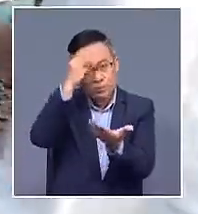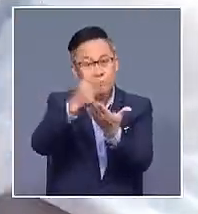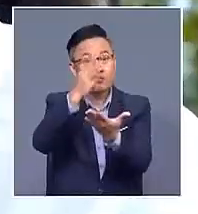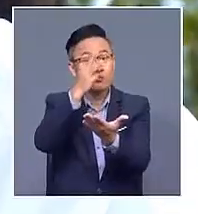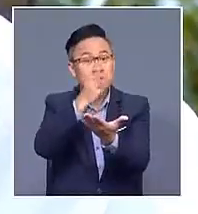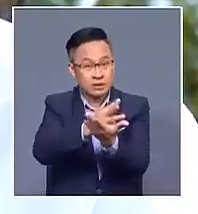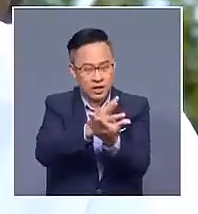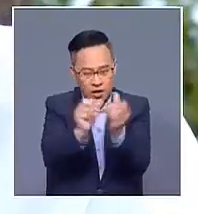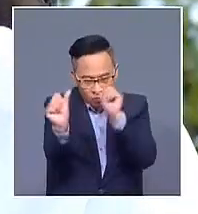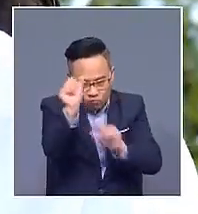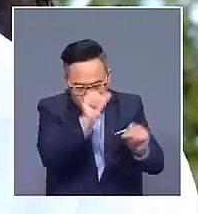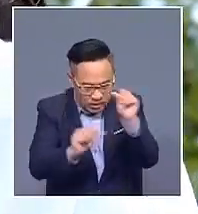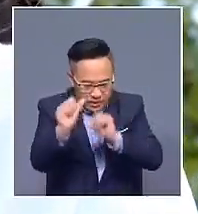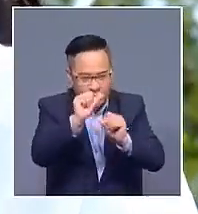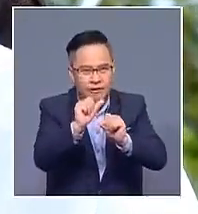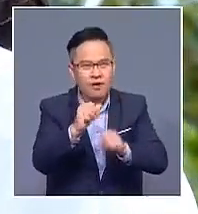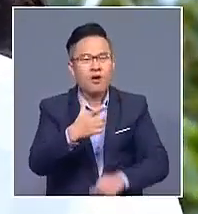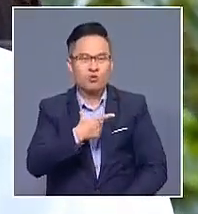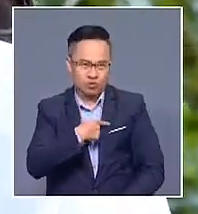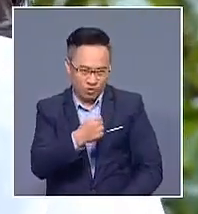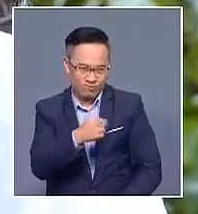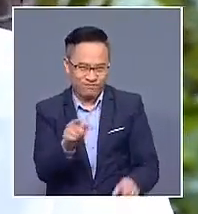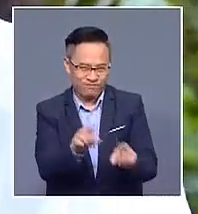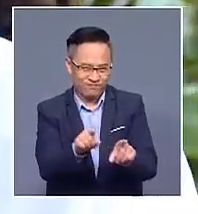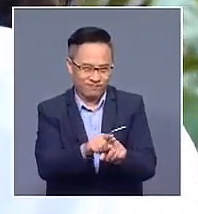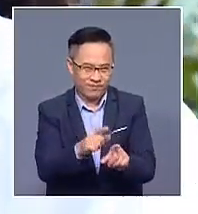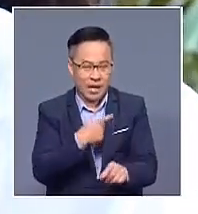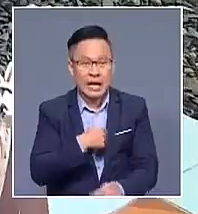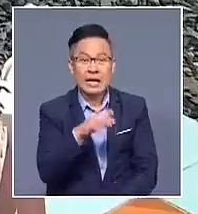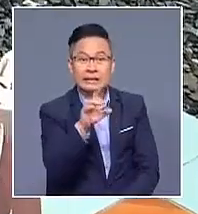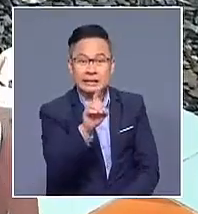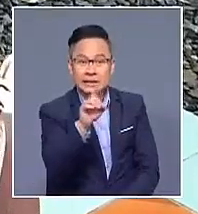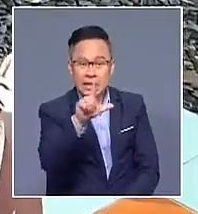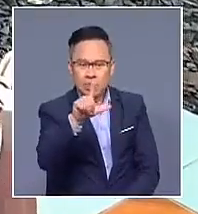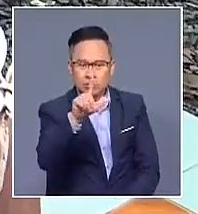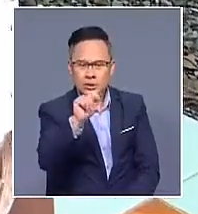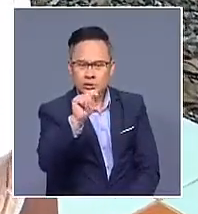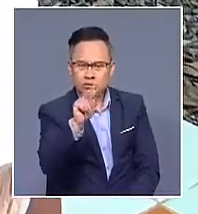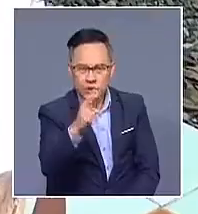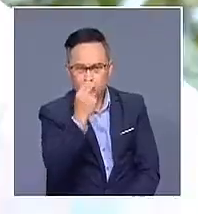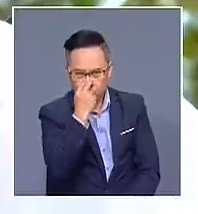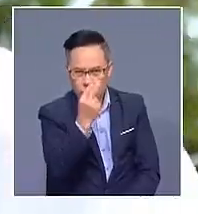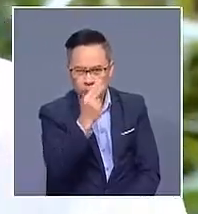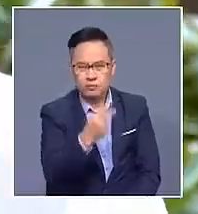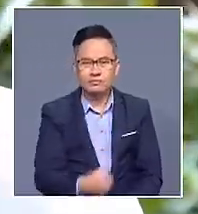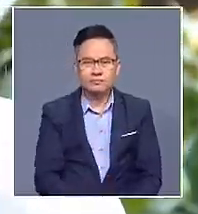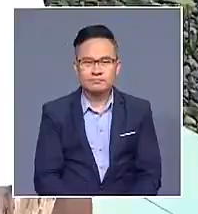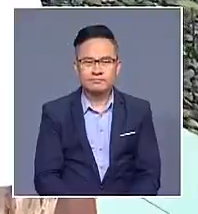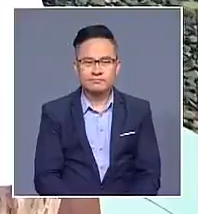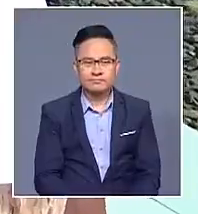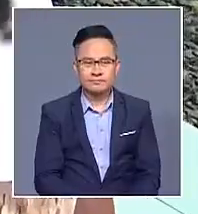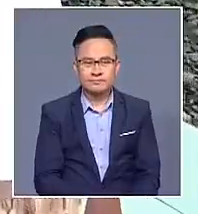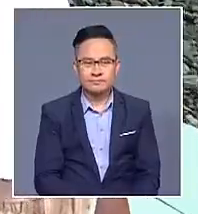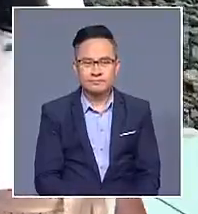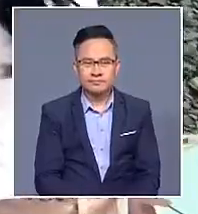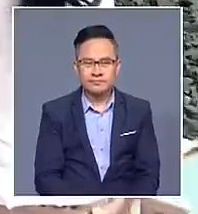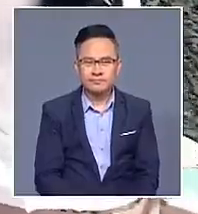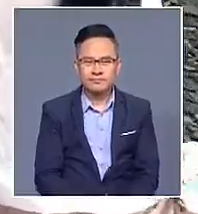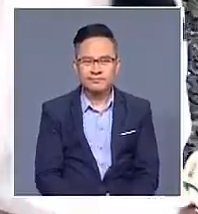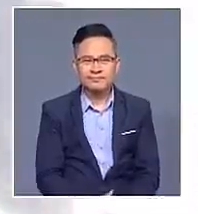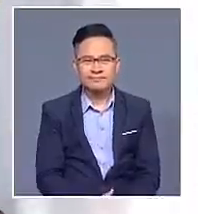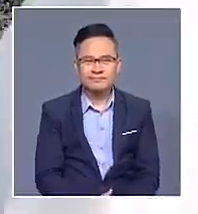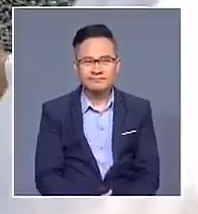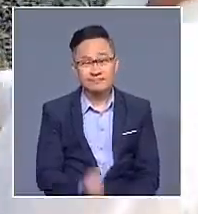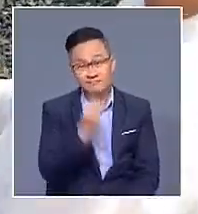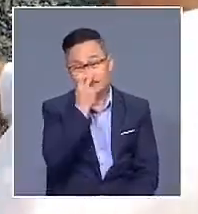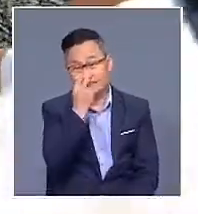เหรอวิชาที่พี่ชอบพอดีเลยผ่านตัว DLTV เลยใช่ไหม ใช่ค่ะ ไปกันเลยไหม ไปกันเลยค่ะ ได้ค่ะไ